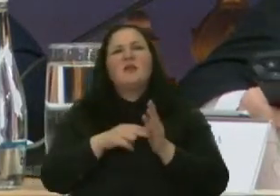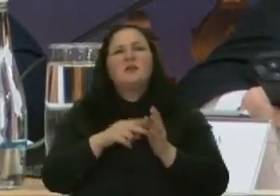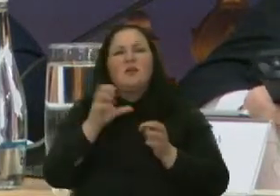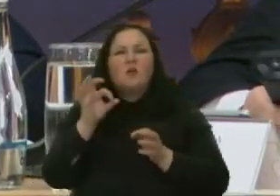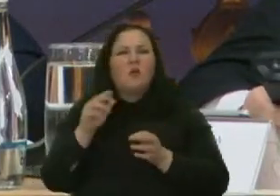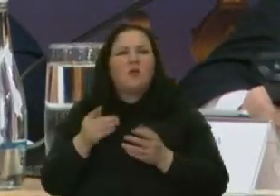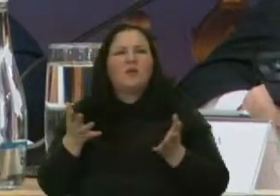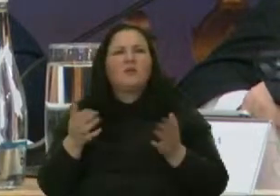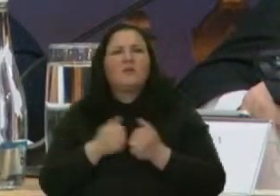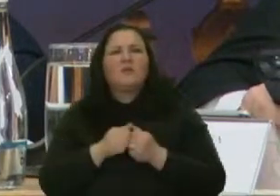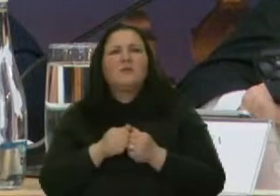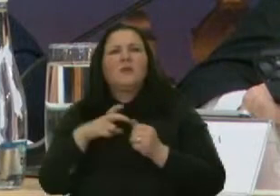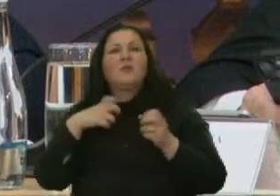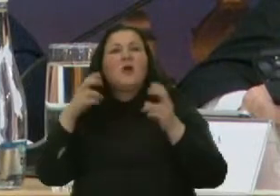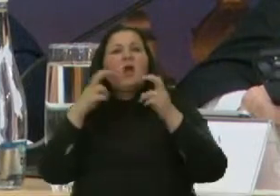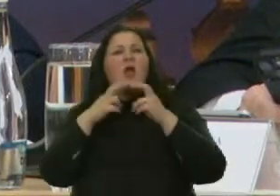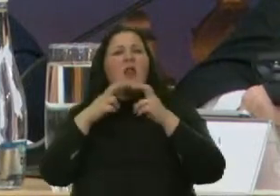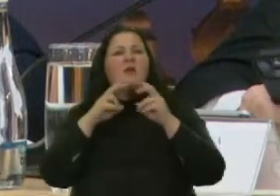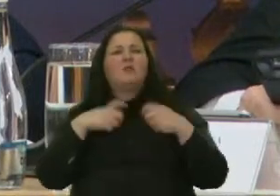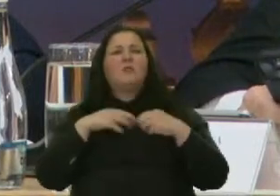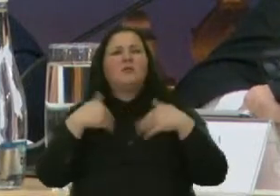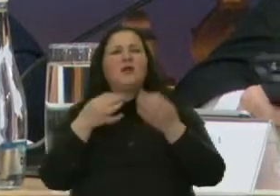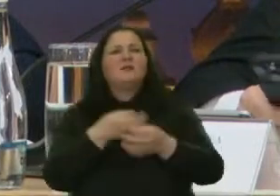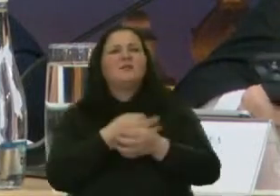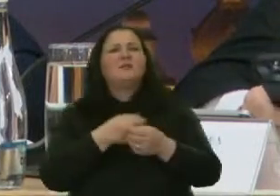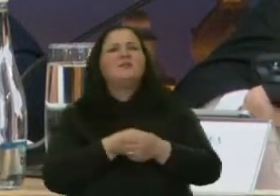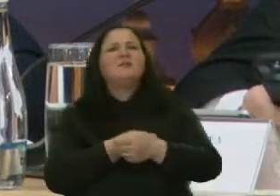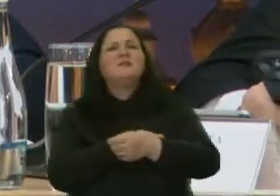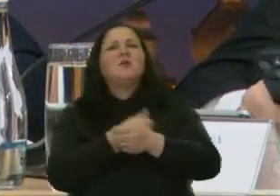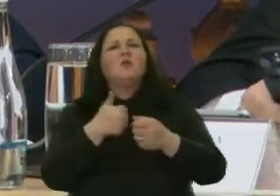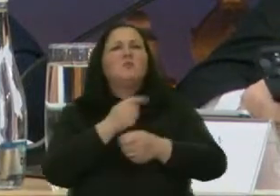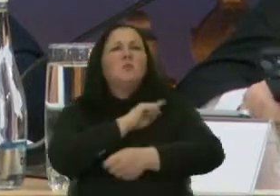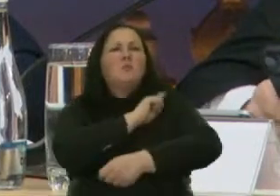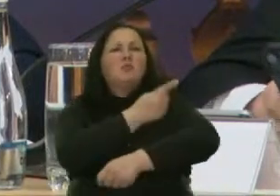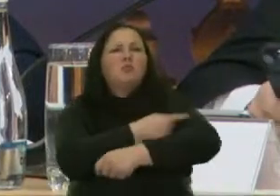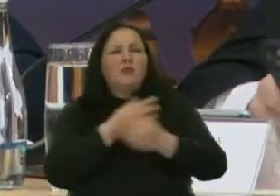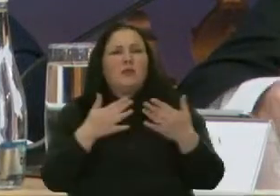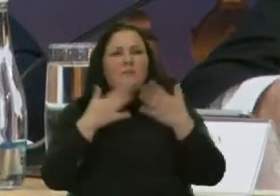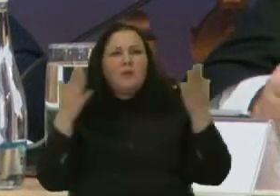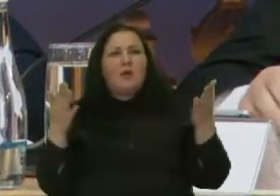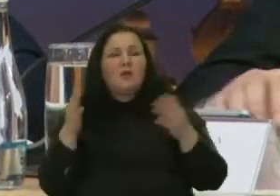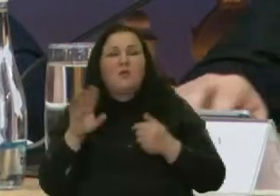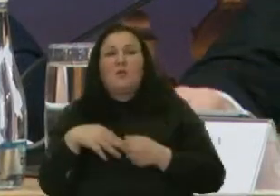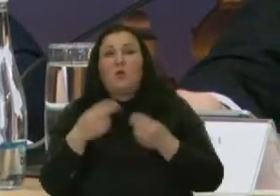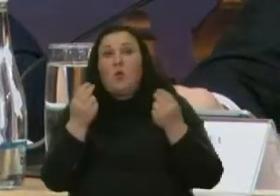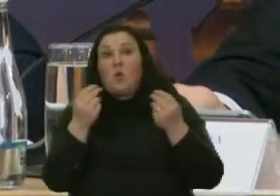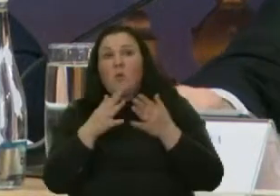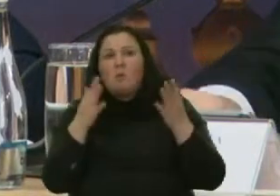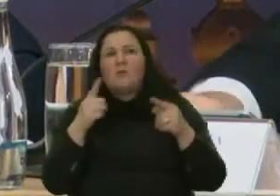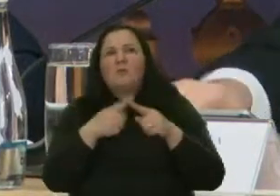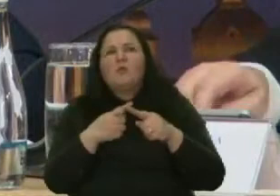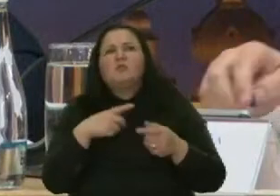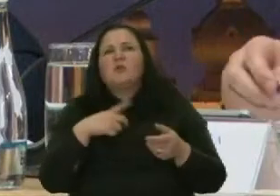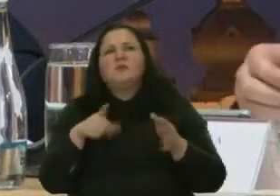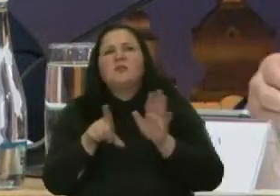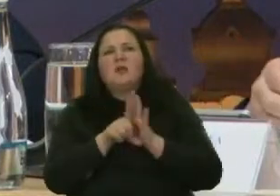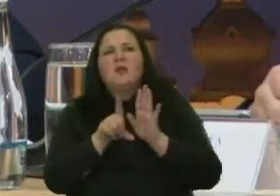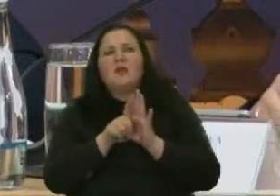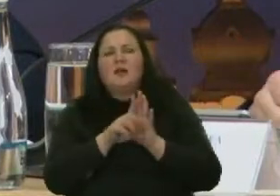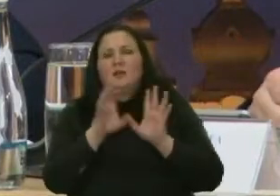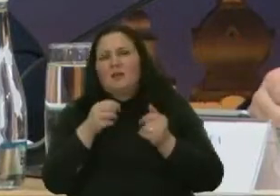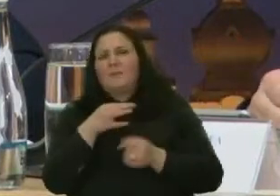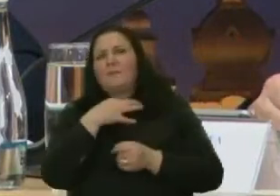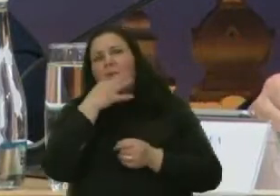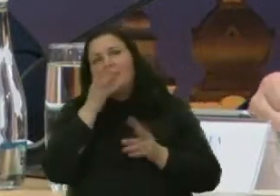alimentare cu energie electrică nu ar putea asigura un necesar atât de mare de putere pe lângă costuri nu avem nici cadru legal dar propunerea trebuie s o avem